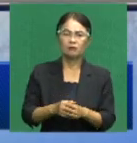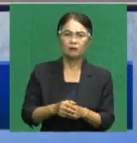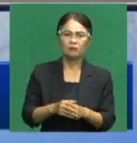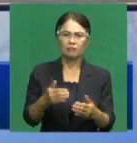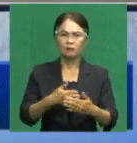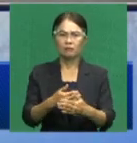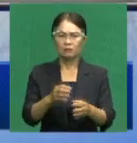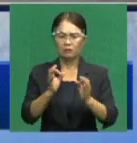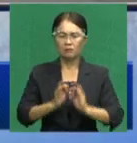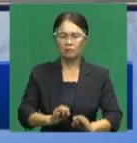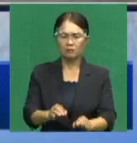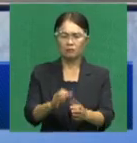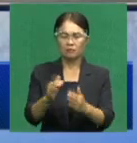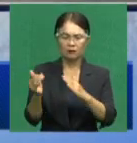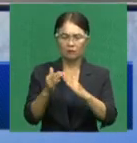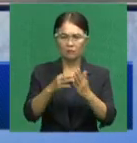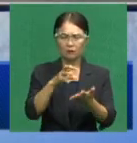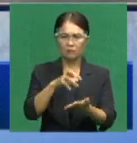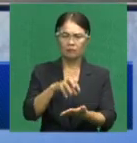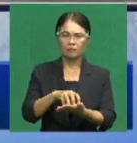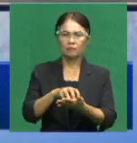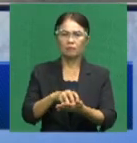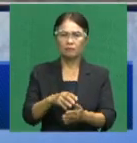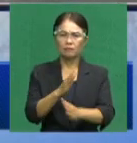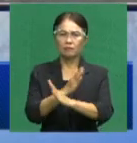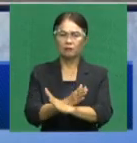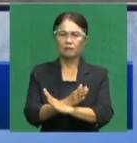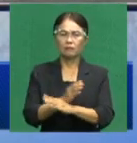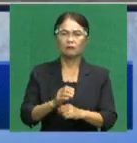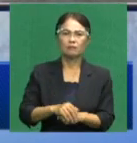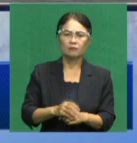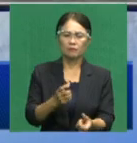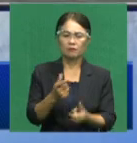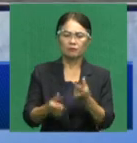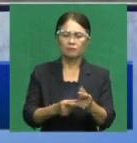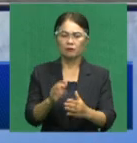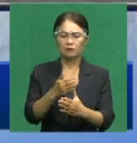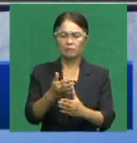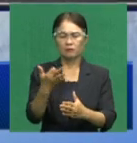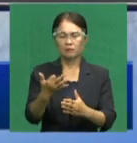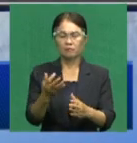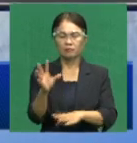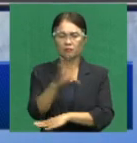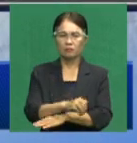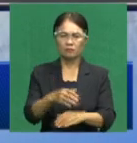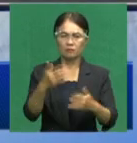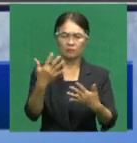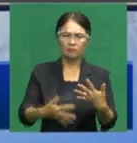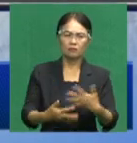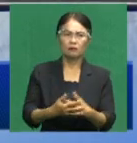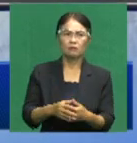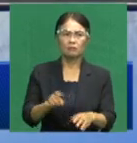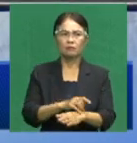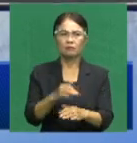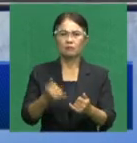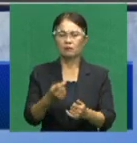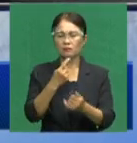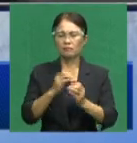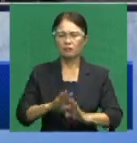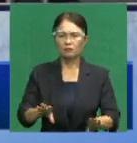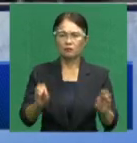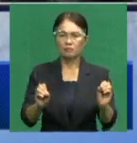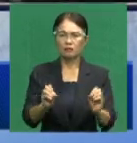แต่จุดดอนไปที่นาคาบอสลาดีที่นี่พนมเปญคือการด่าหามคอดมันเอาทัวร์ดำเนินปีจะลองมองประมาณใบยุบในต่อเตอร์หายปีนี้เรียงสังกัด